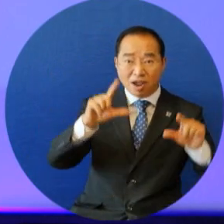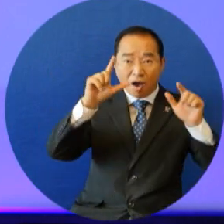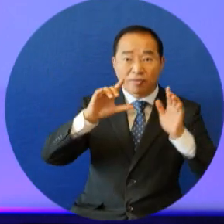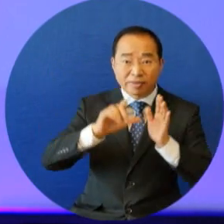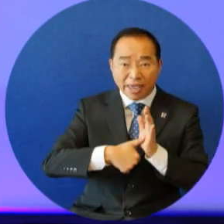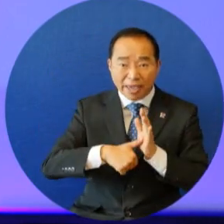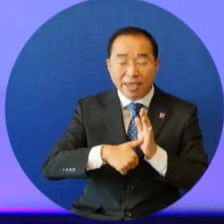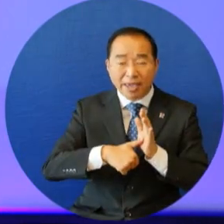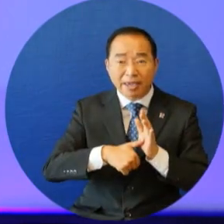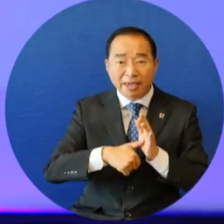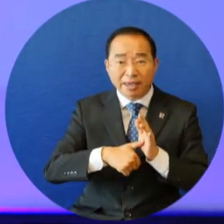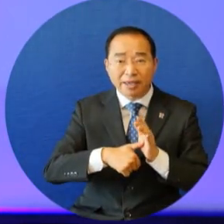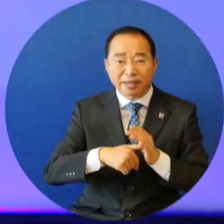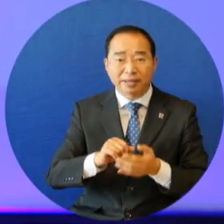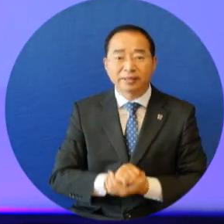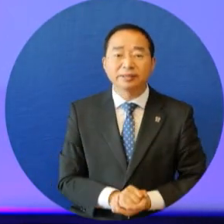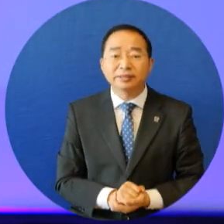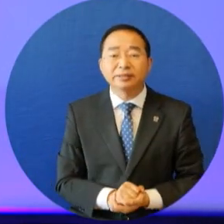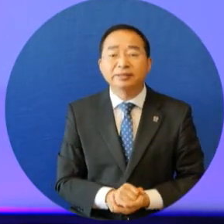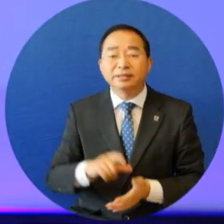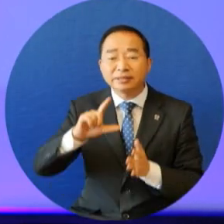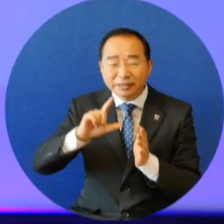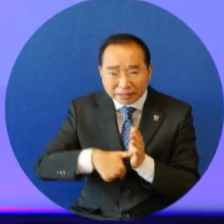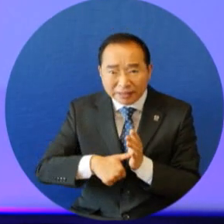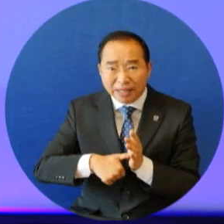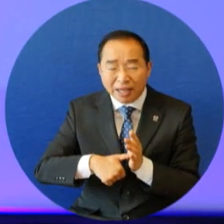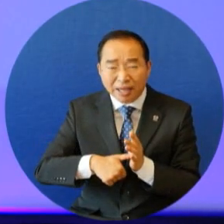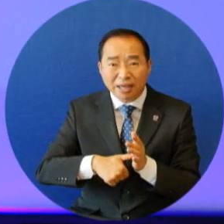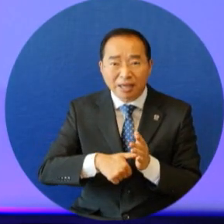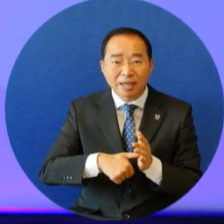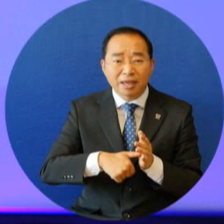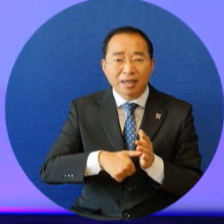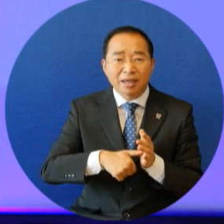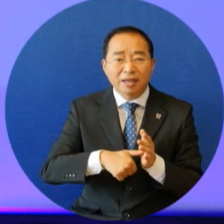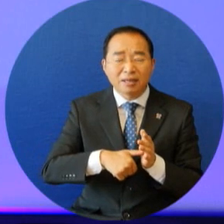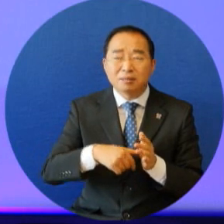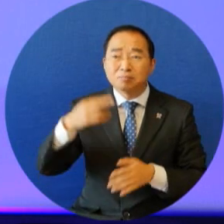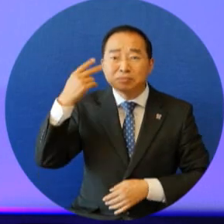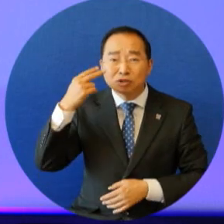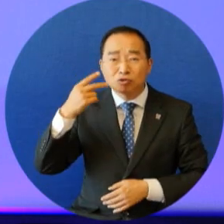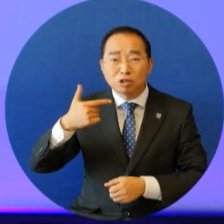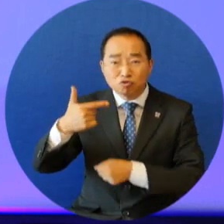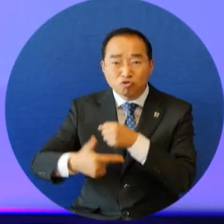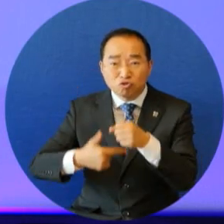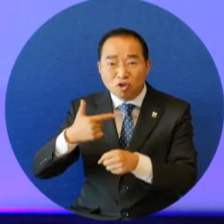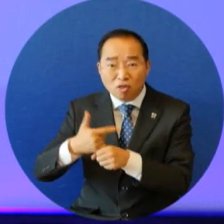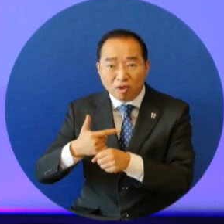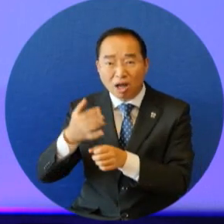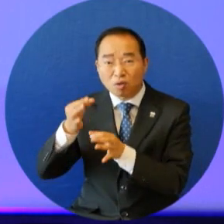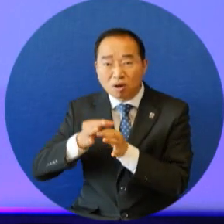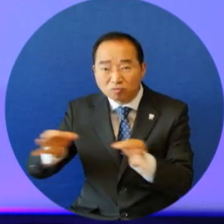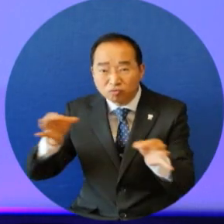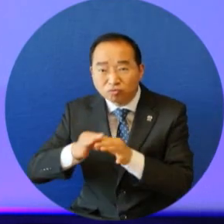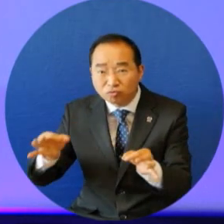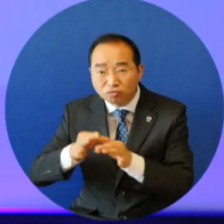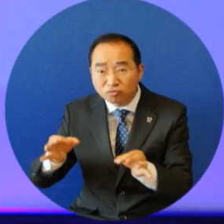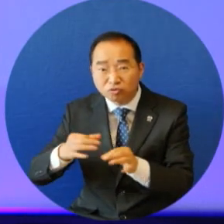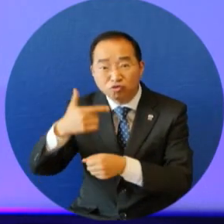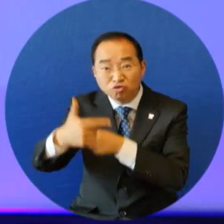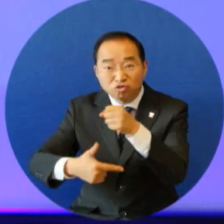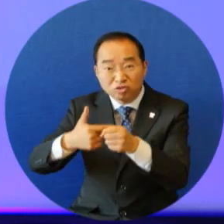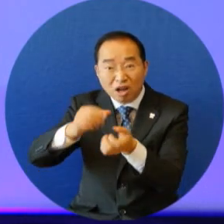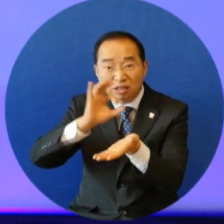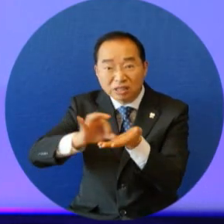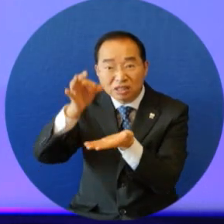2008년도 글로벌 금융위기에 3차 양적 완화를 시행하면서 미국이 6년 동안 푼